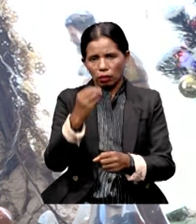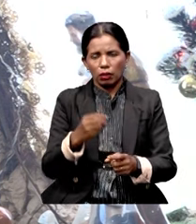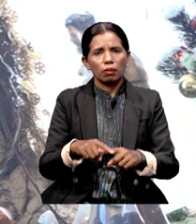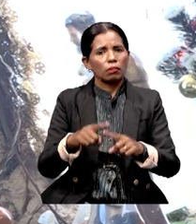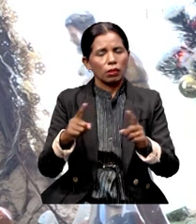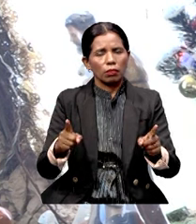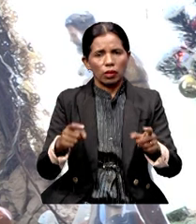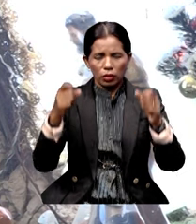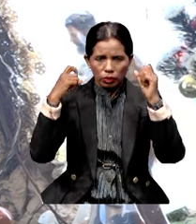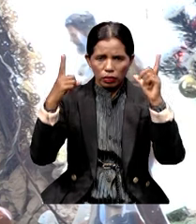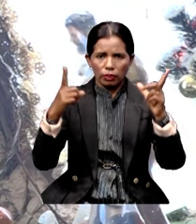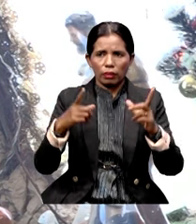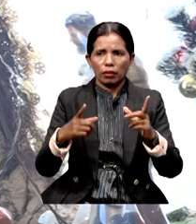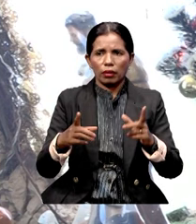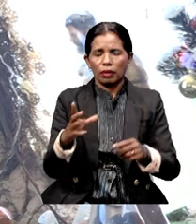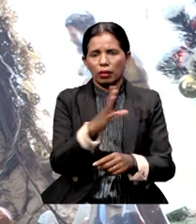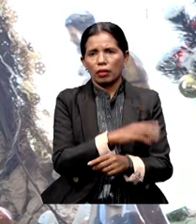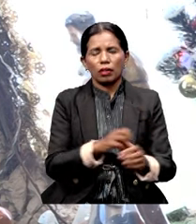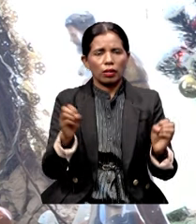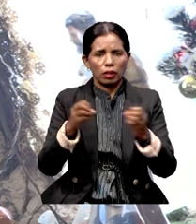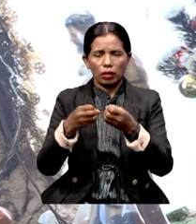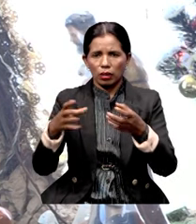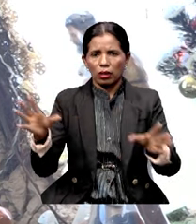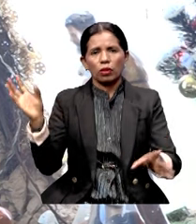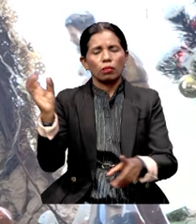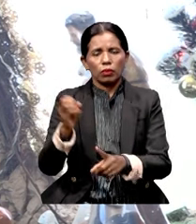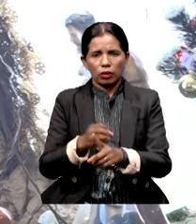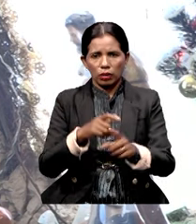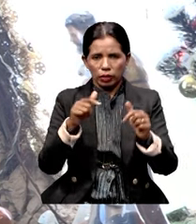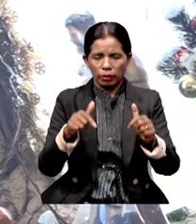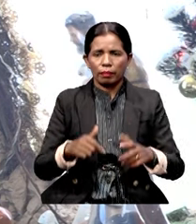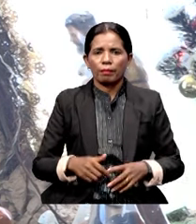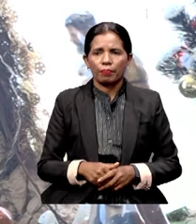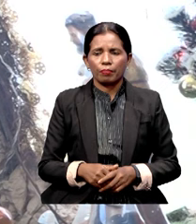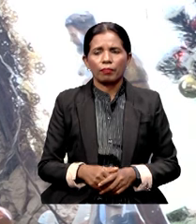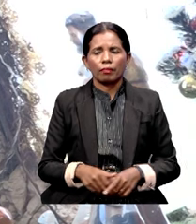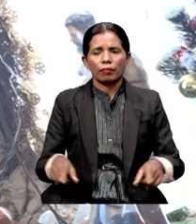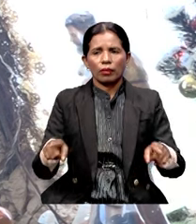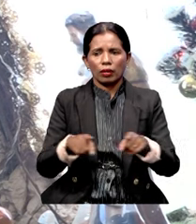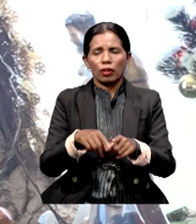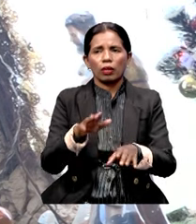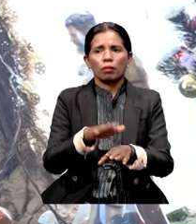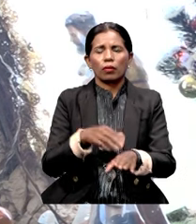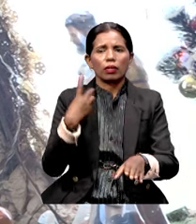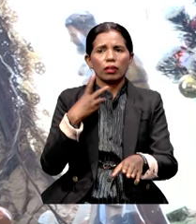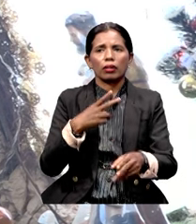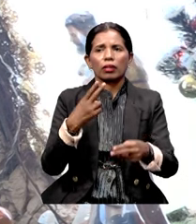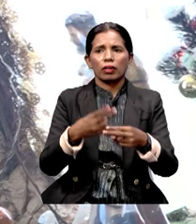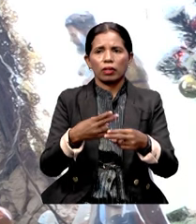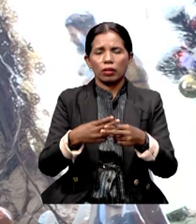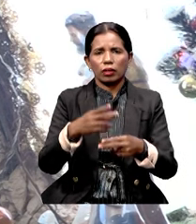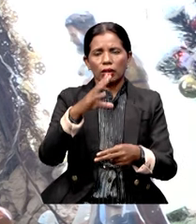be hader. Batu la lakung oportunidade idane. Idane makumento ita ita hanaran